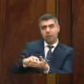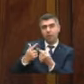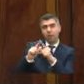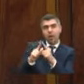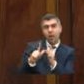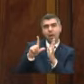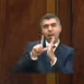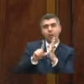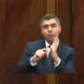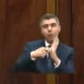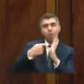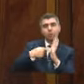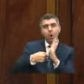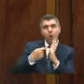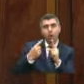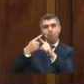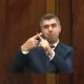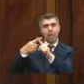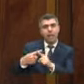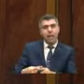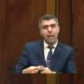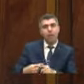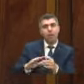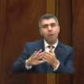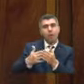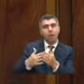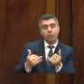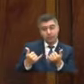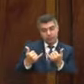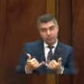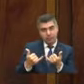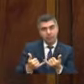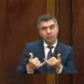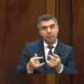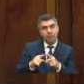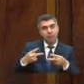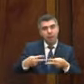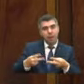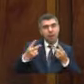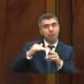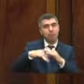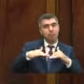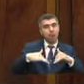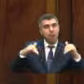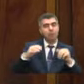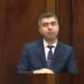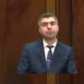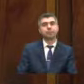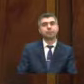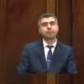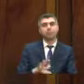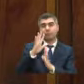مشاريع قوانين أو قوانين المالية التي تتالت بما فيها هذا مشروع القانون المالي المعروض أمام البرلمان اليوم. ينبني هذا البرنامج